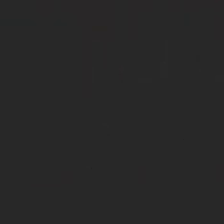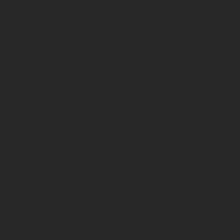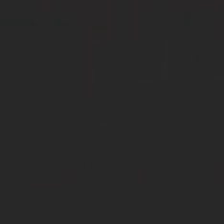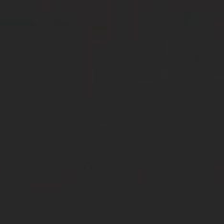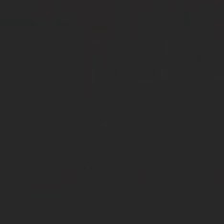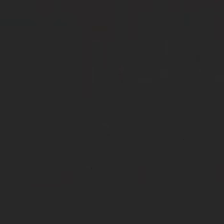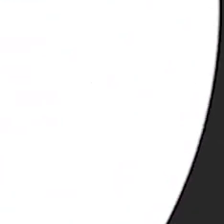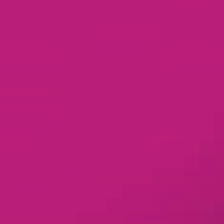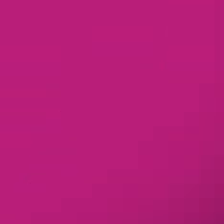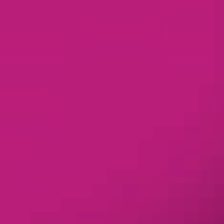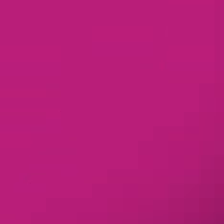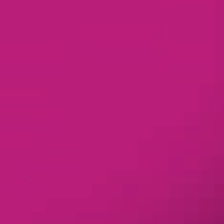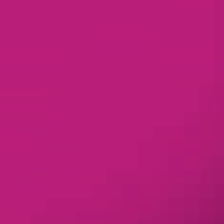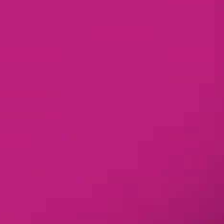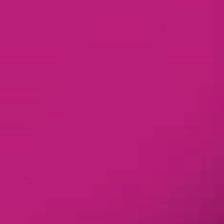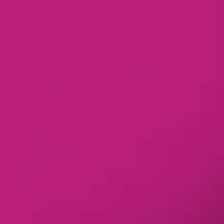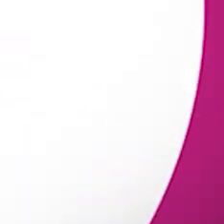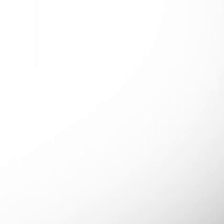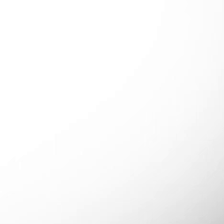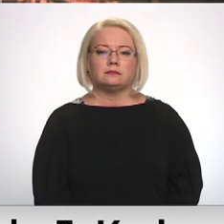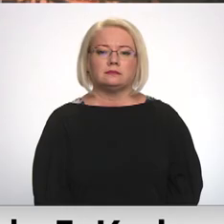Re! Viss ēters ir te!